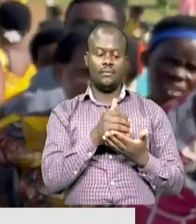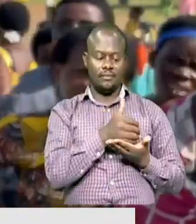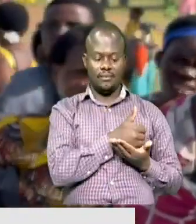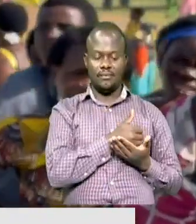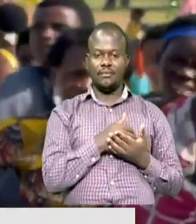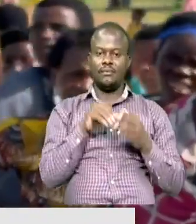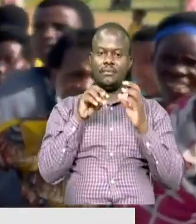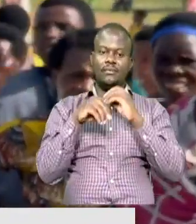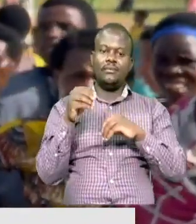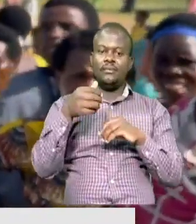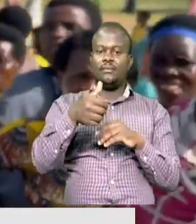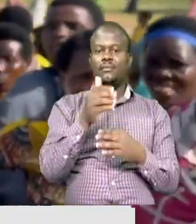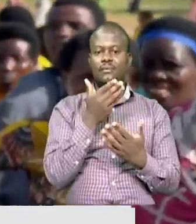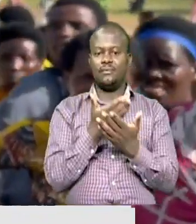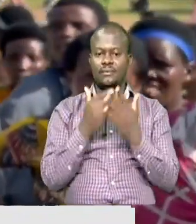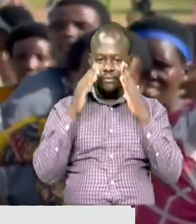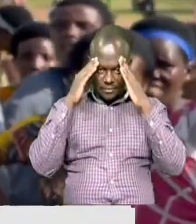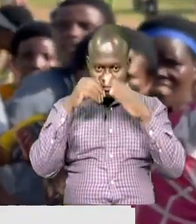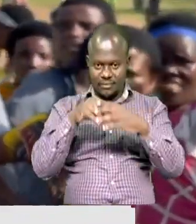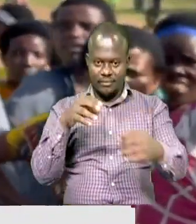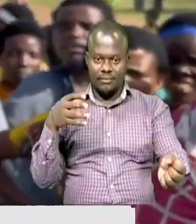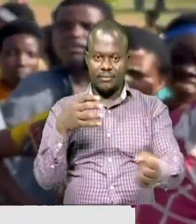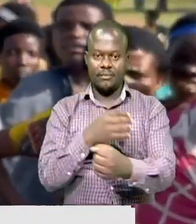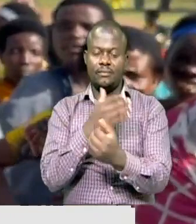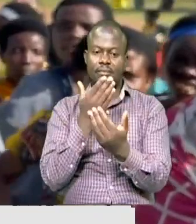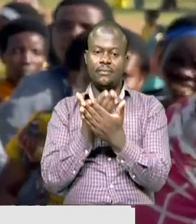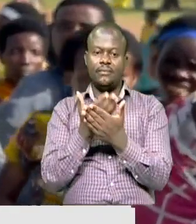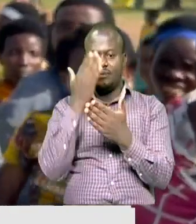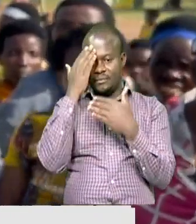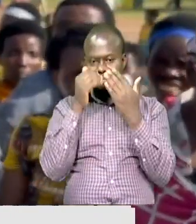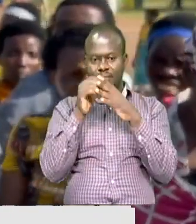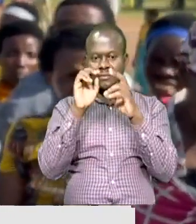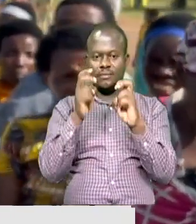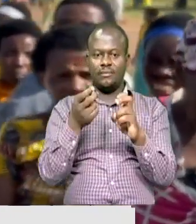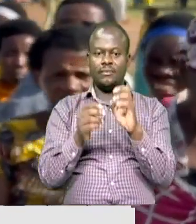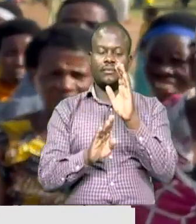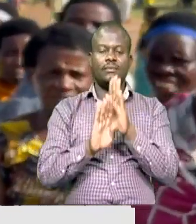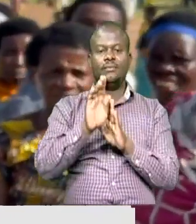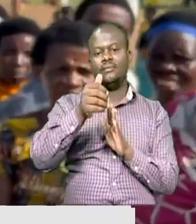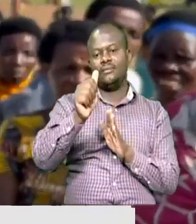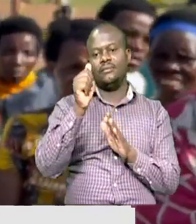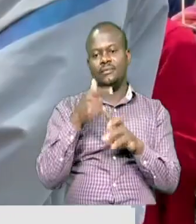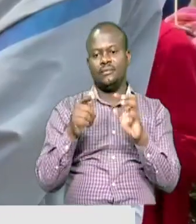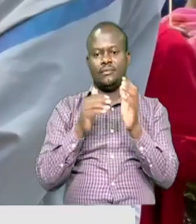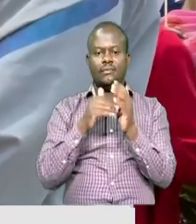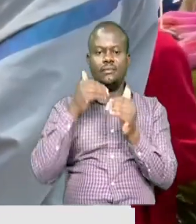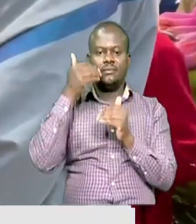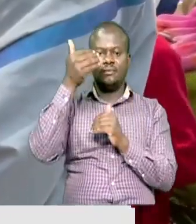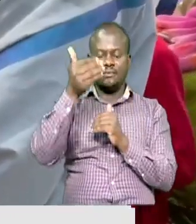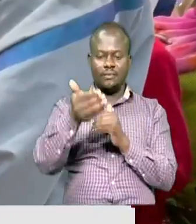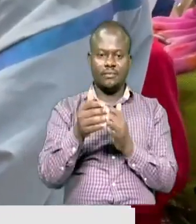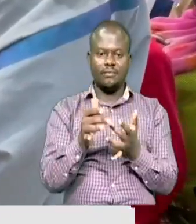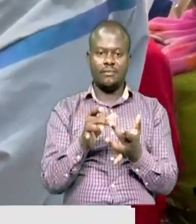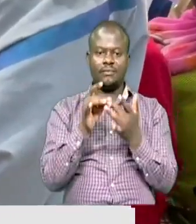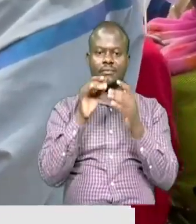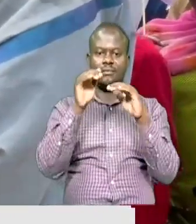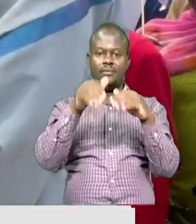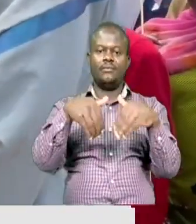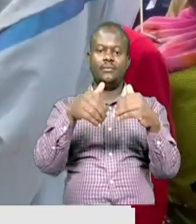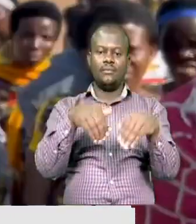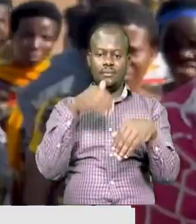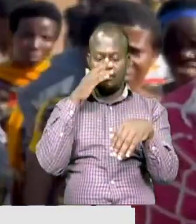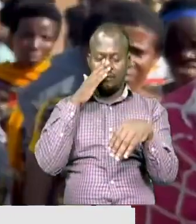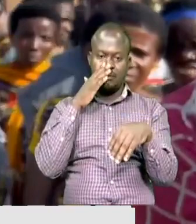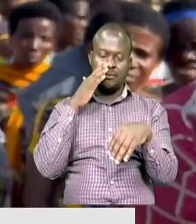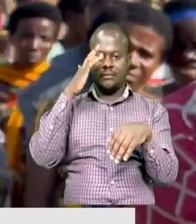wabo, turabasaba gushyira hamwe imbaraga, turabasaba kugira ngo bakomeze biteze imbere, noneho ariko by'umwihariko ku buhinzi bibuke